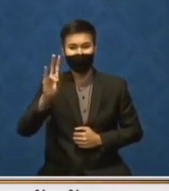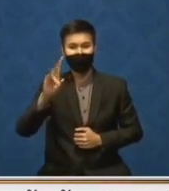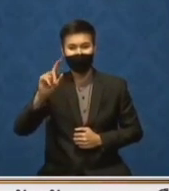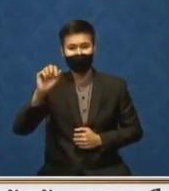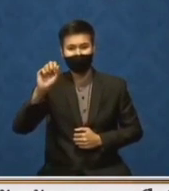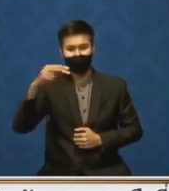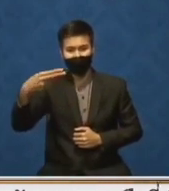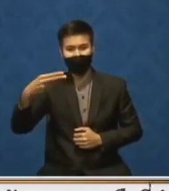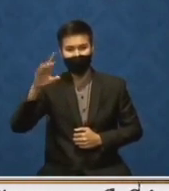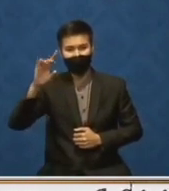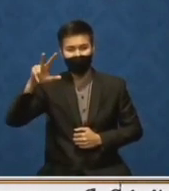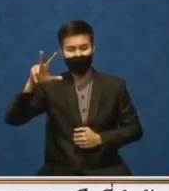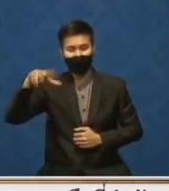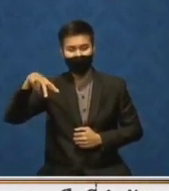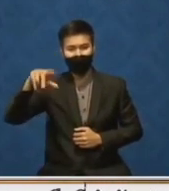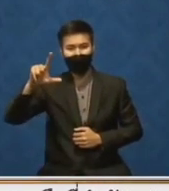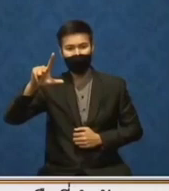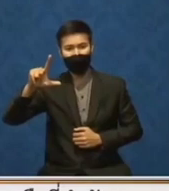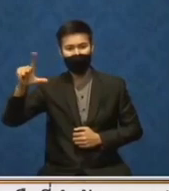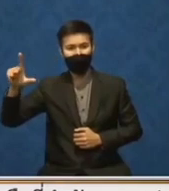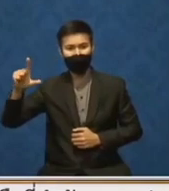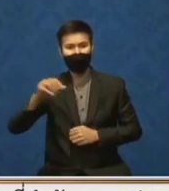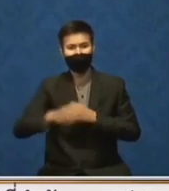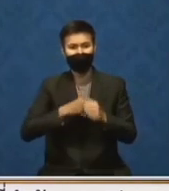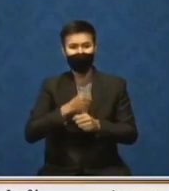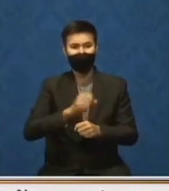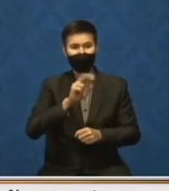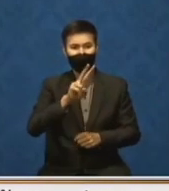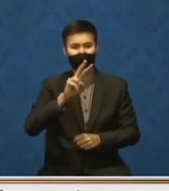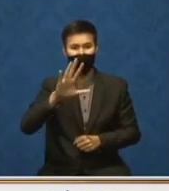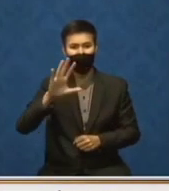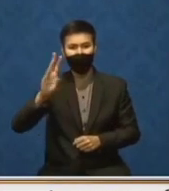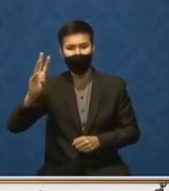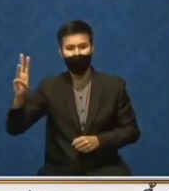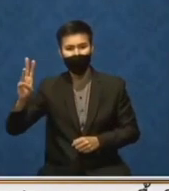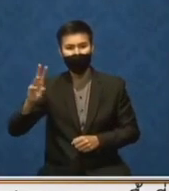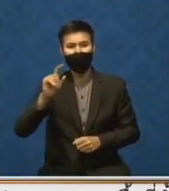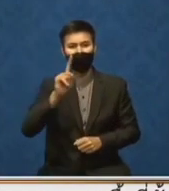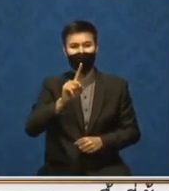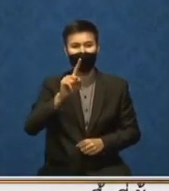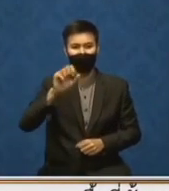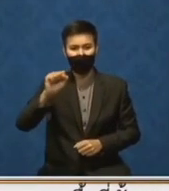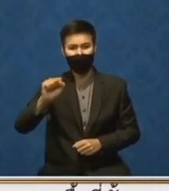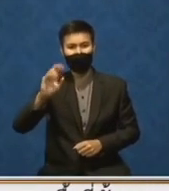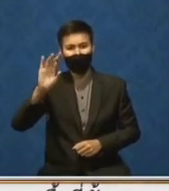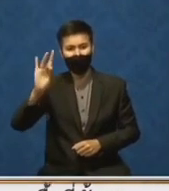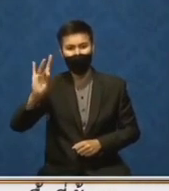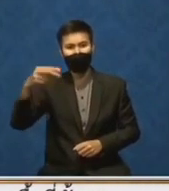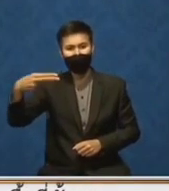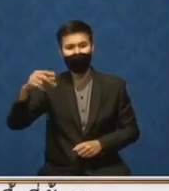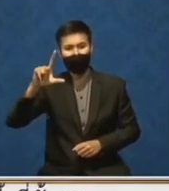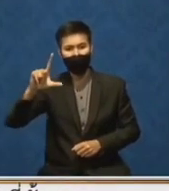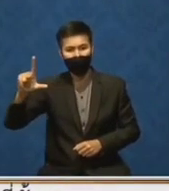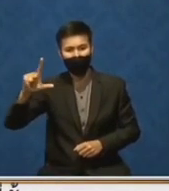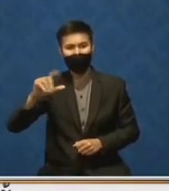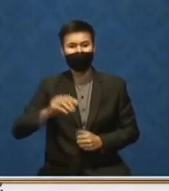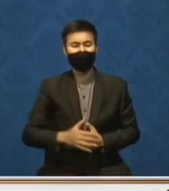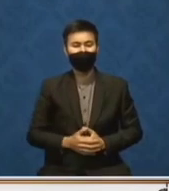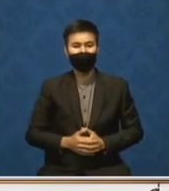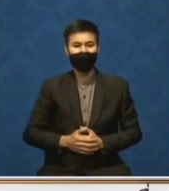ล้านนะครับในปี 2566จำนวนหนึ่งแสนแปดหมื่นกว่าล้านบาทนะครับก็ได้